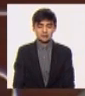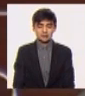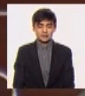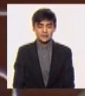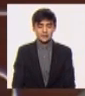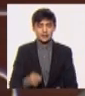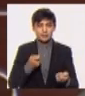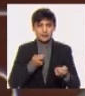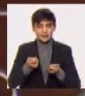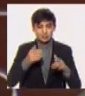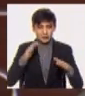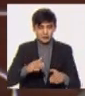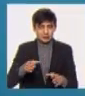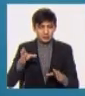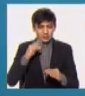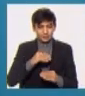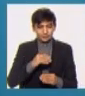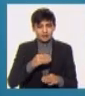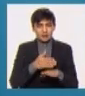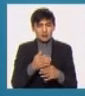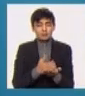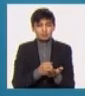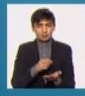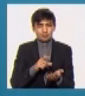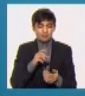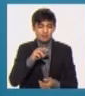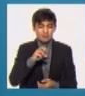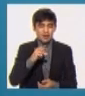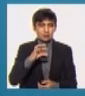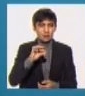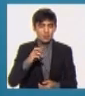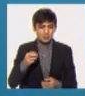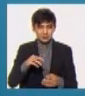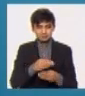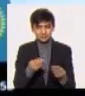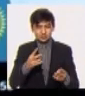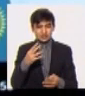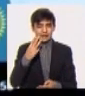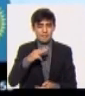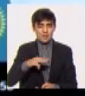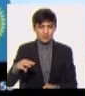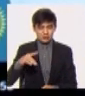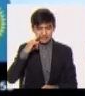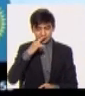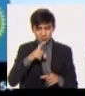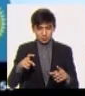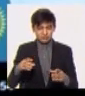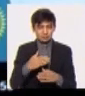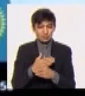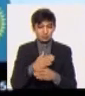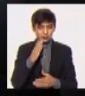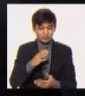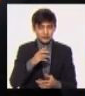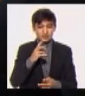В правительстве пытаются наладить выдачу пособий, на которые рассчитывают около 3 миллионов казахстанцев. По решению Агентства по регулированию и